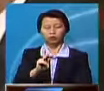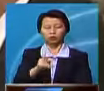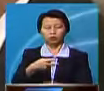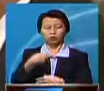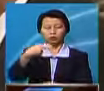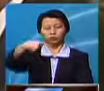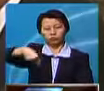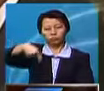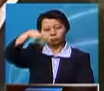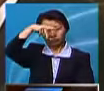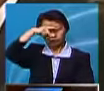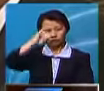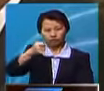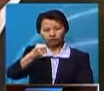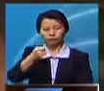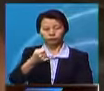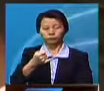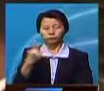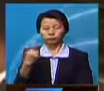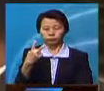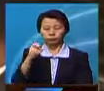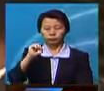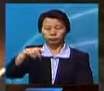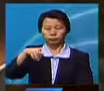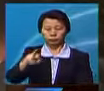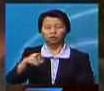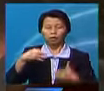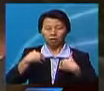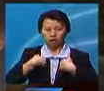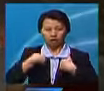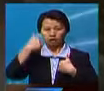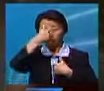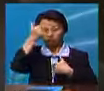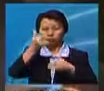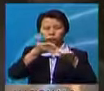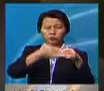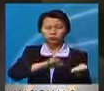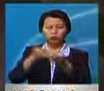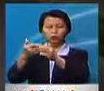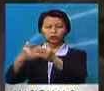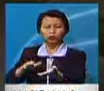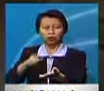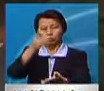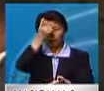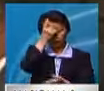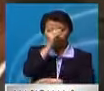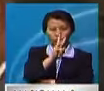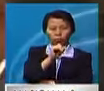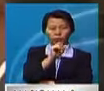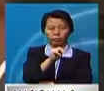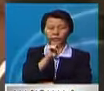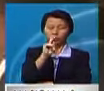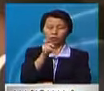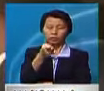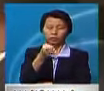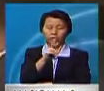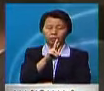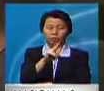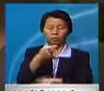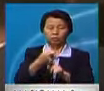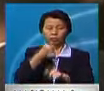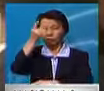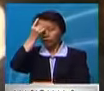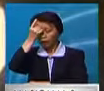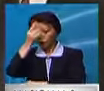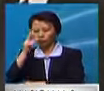SPR Putrajaya. Kedua-dua PRK itu perlu diadakan berikutan kematian penyandangnya Datuk Wan Muhammad Khairul Wan Ahmad dan